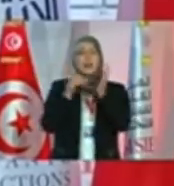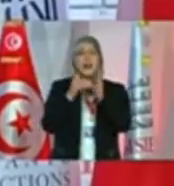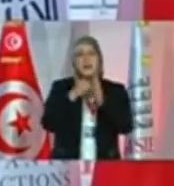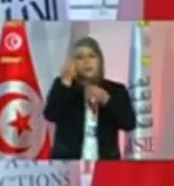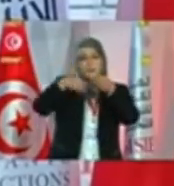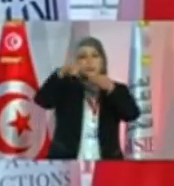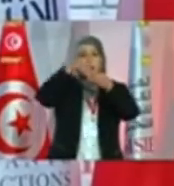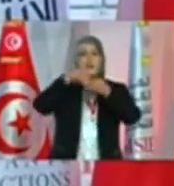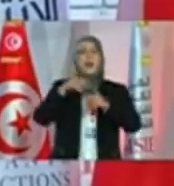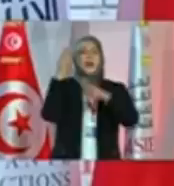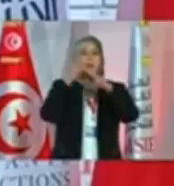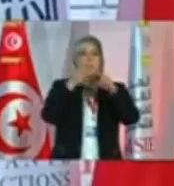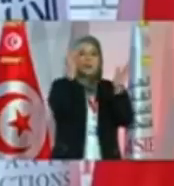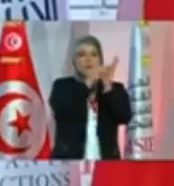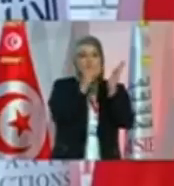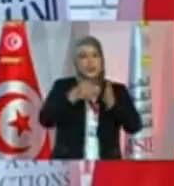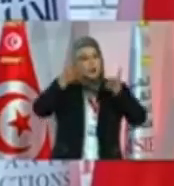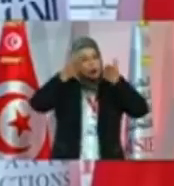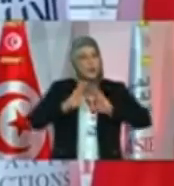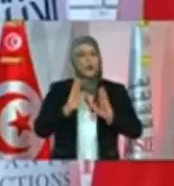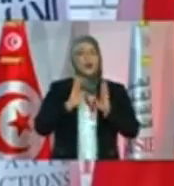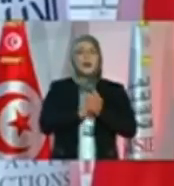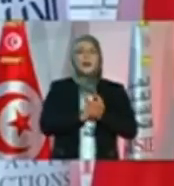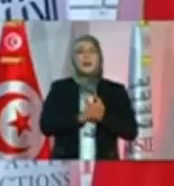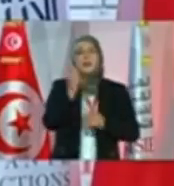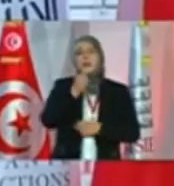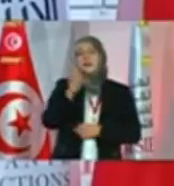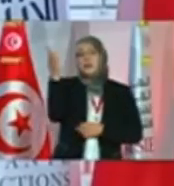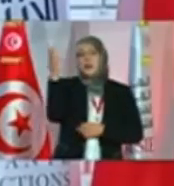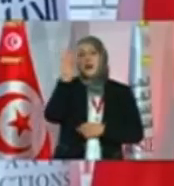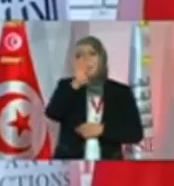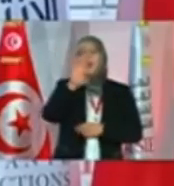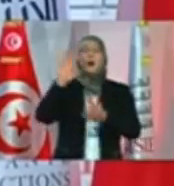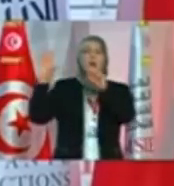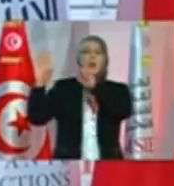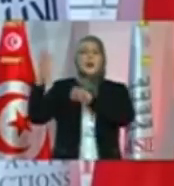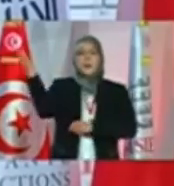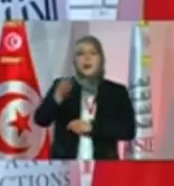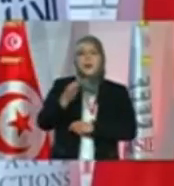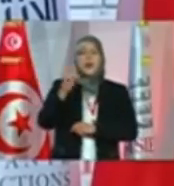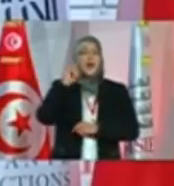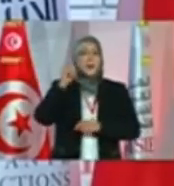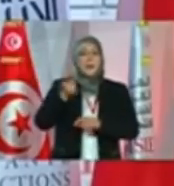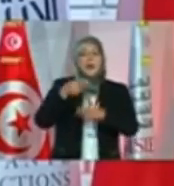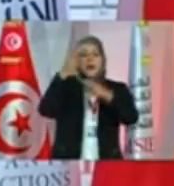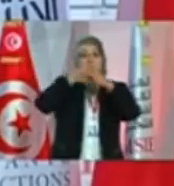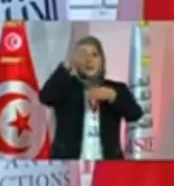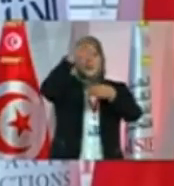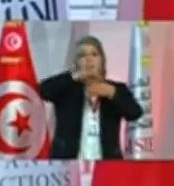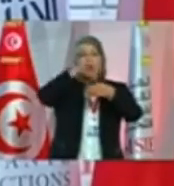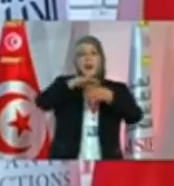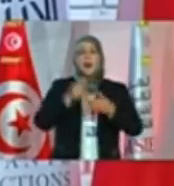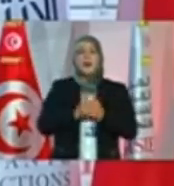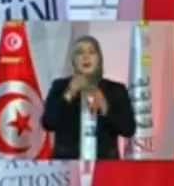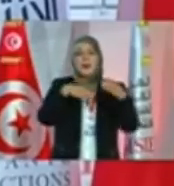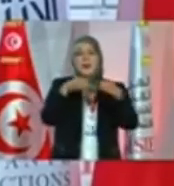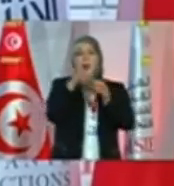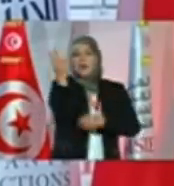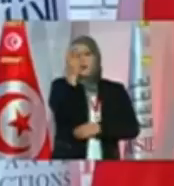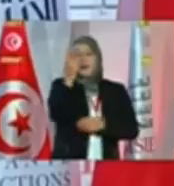5,827,949 مسجلين إرادياً، أي بنسبة 74.2% من الجسم الانتخابي المعني بالدور